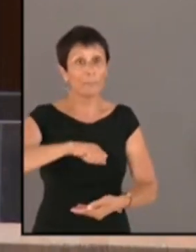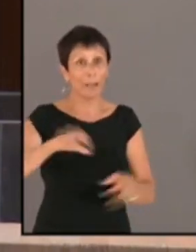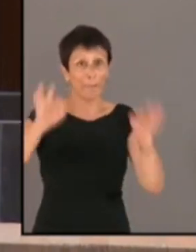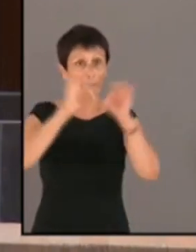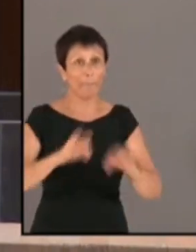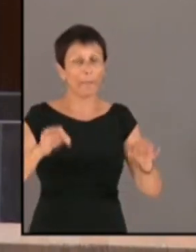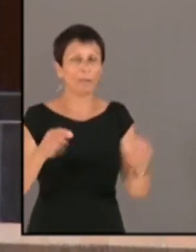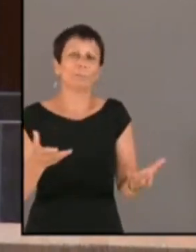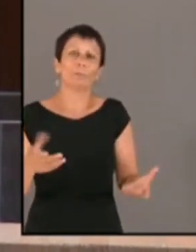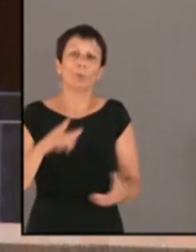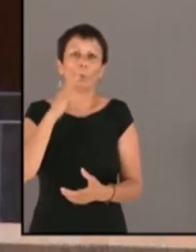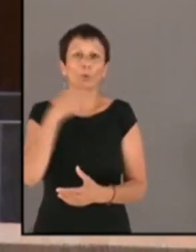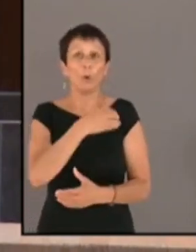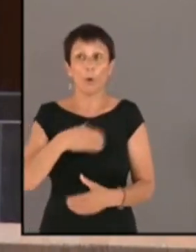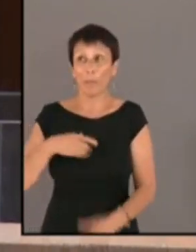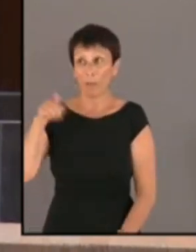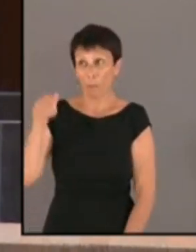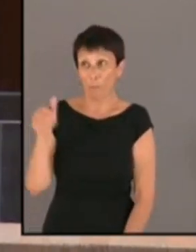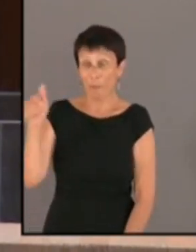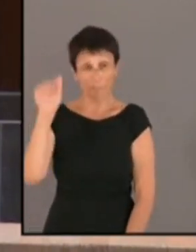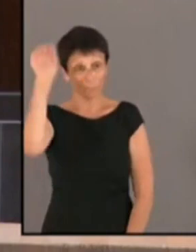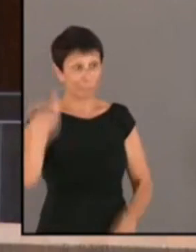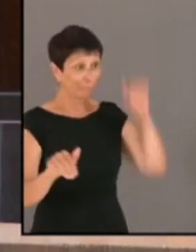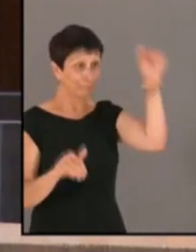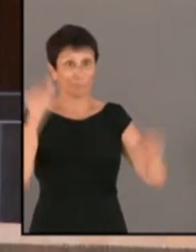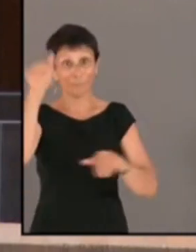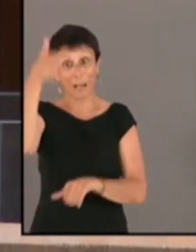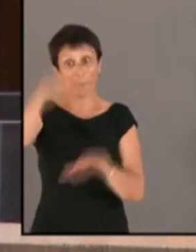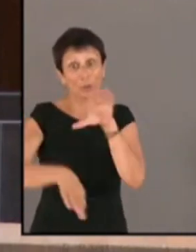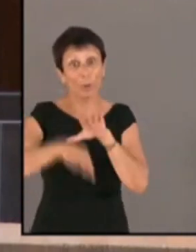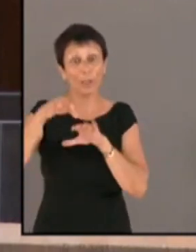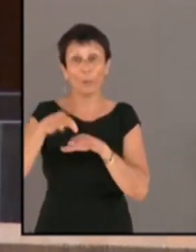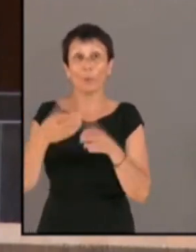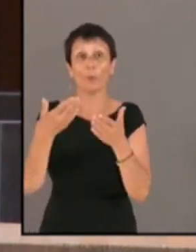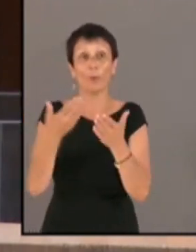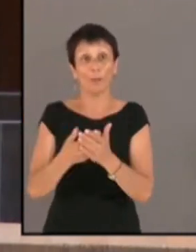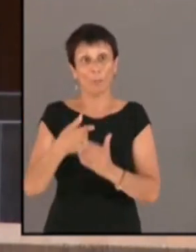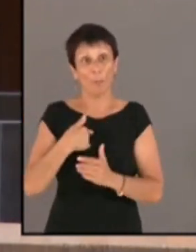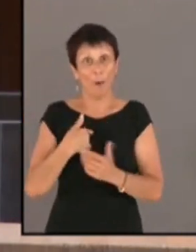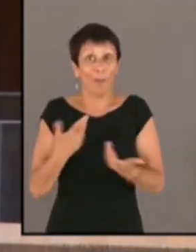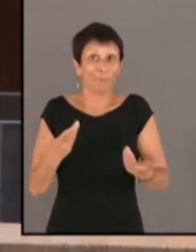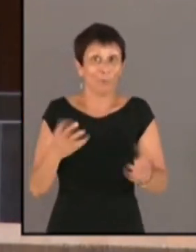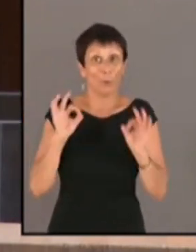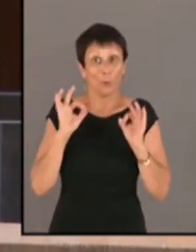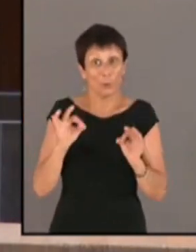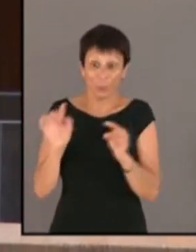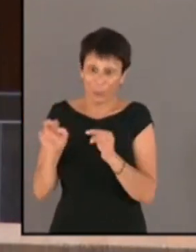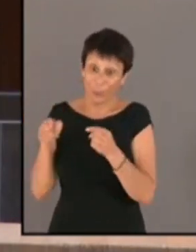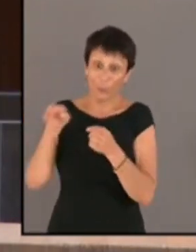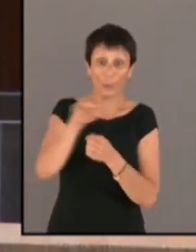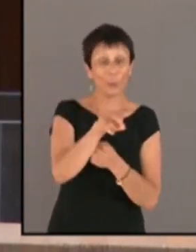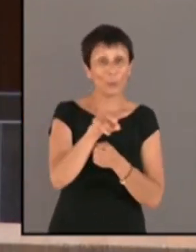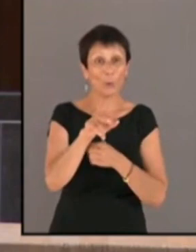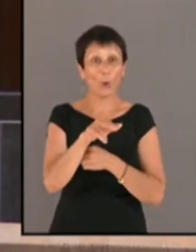amené, monsieur le maire, entre les deux tours, à réquisitionner les élus. Ça m'a permis de retrouver le chemin d'un bureau de